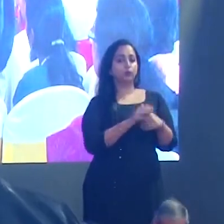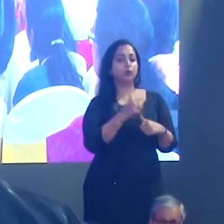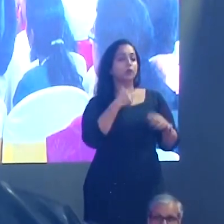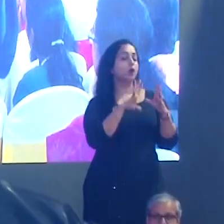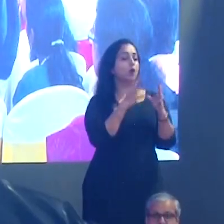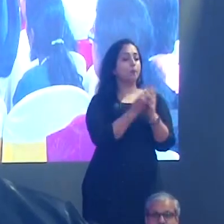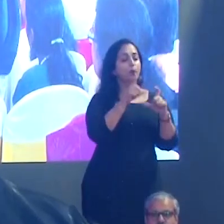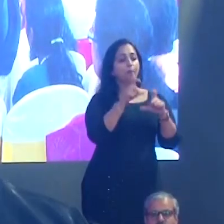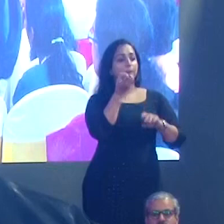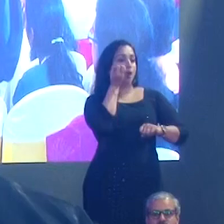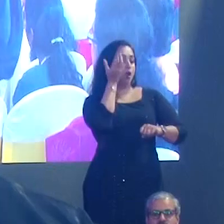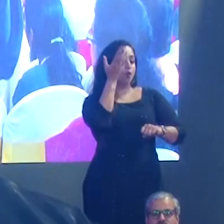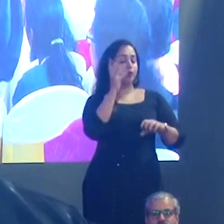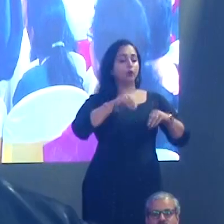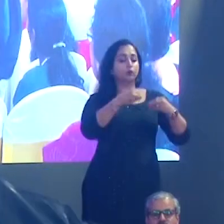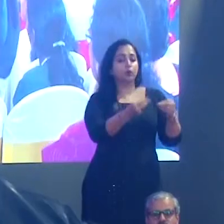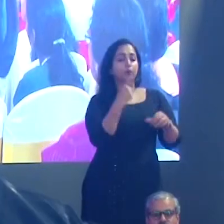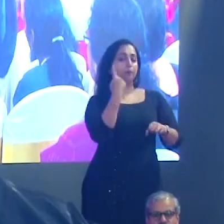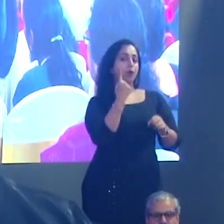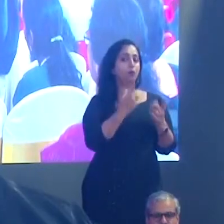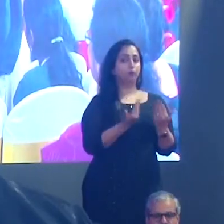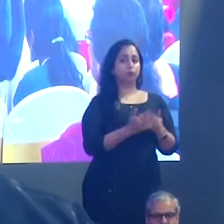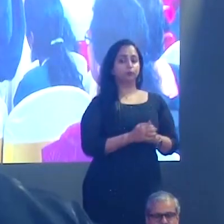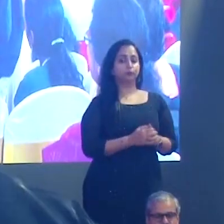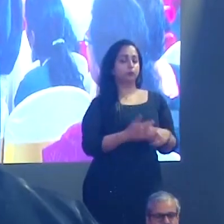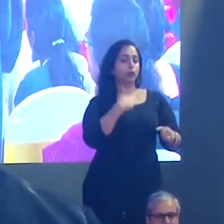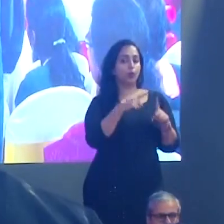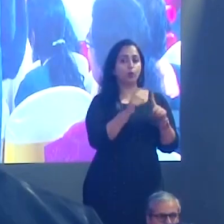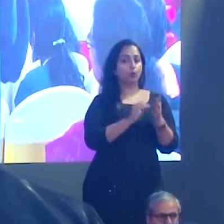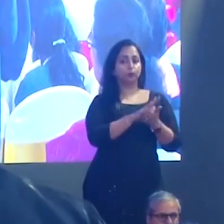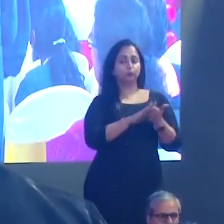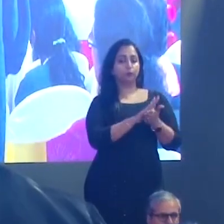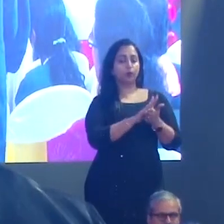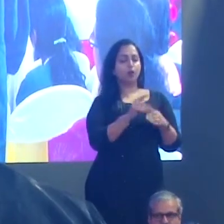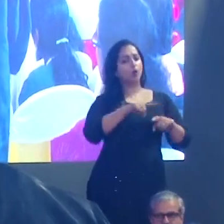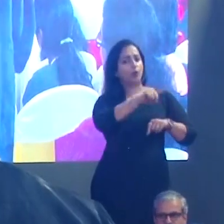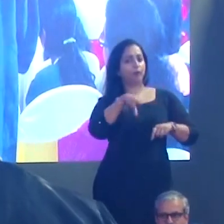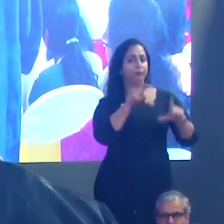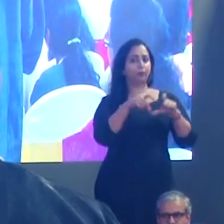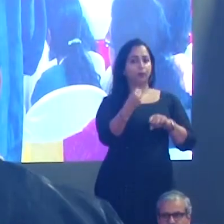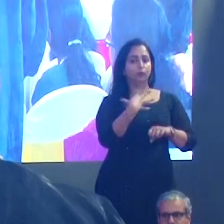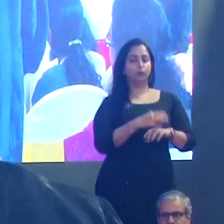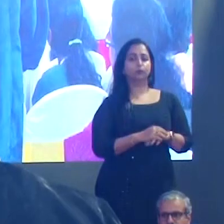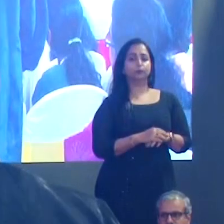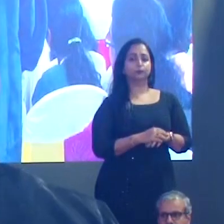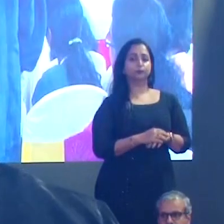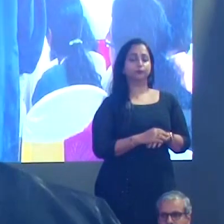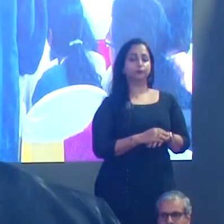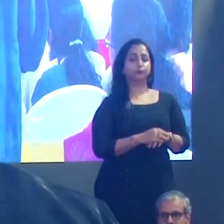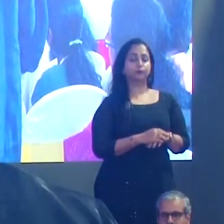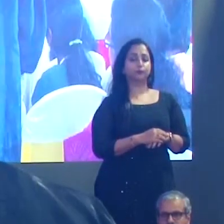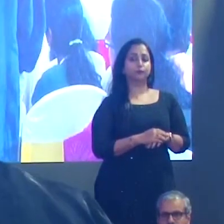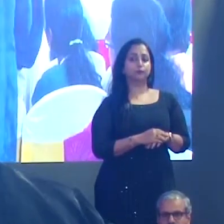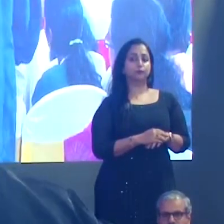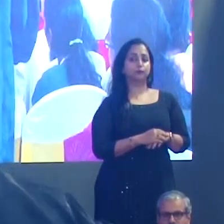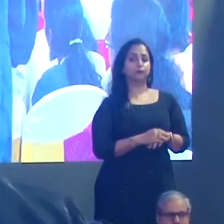ആളുകൾ ബോധവൽക്കരിക്കുക മാത്രമേ ചെയ്യാൻ പറ്റുള്ളൂ, ഒന്നും ചെയ്യാൻ പറ്റില്ല എന്നുള്ള കാര്യങ്ങളാണ് എല്ലാ ആളുകളും പറയുന്നത്. അപ്പോൾ ഈവൻ